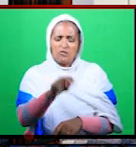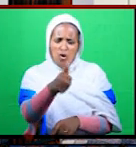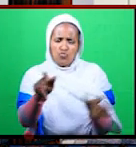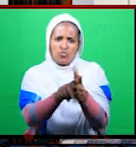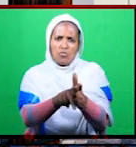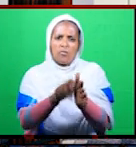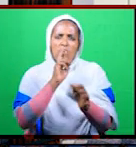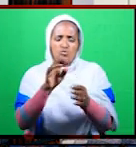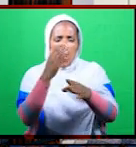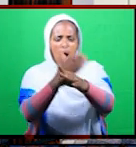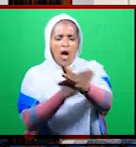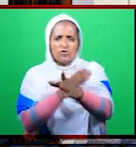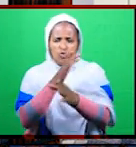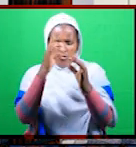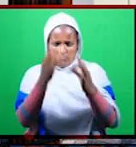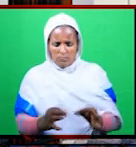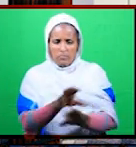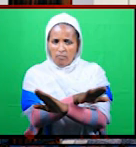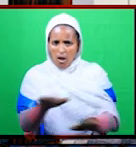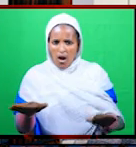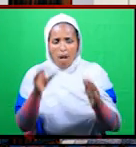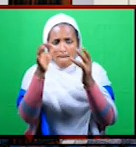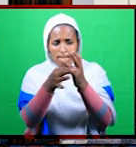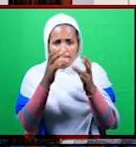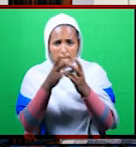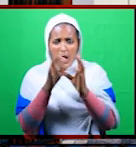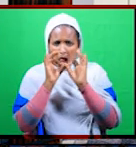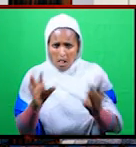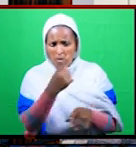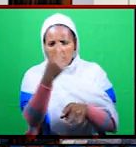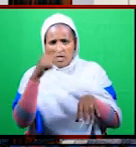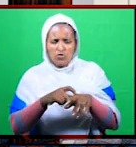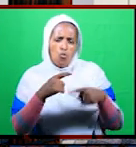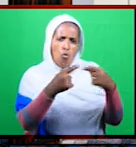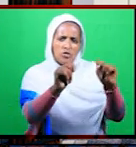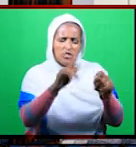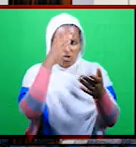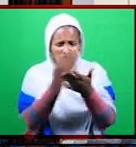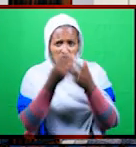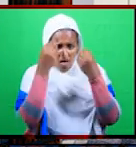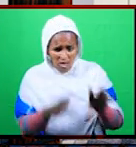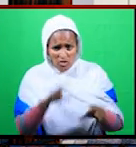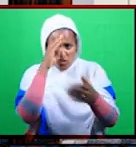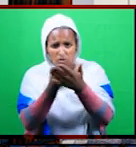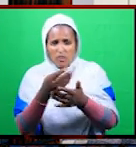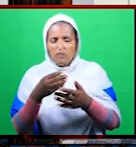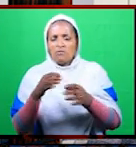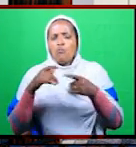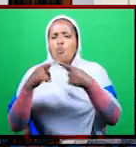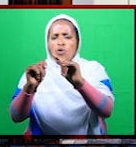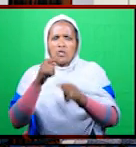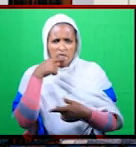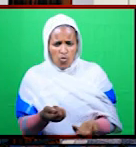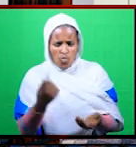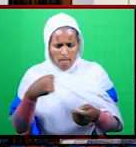ትእዛዛት ዶግማ ናቸው፣ አይሻሻሉም። ባይሆን ባል ከሌለሽ አንዳንድ ጊዜ ሞክሪ፣ ልጅ ካጣሽ ልጅ ለመውለድ ስትይ